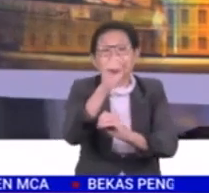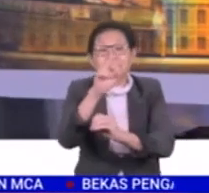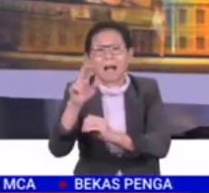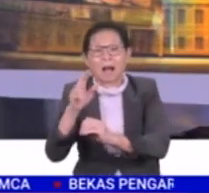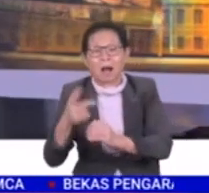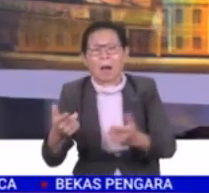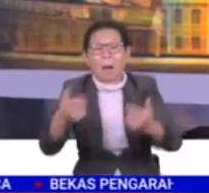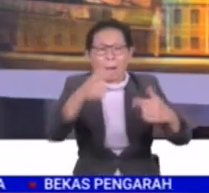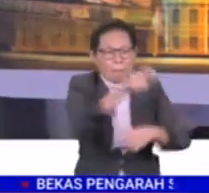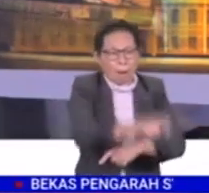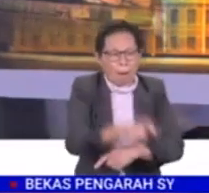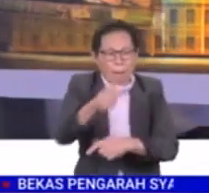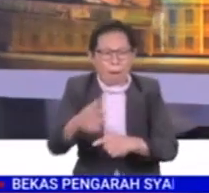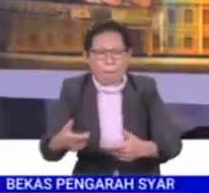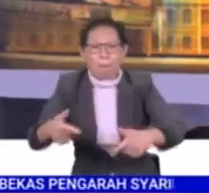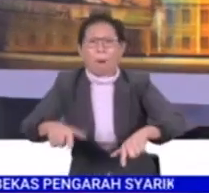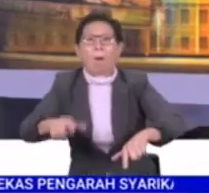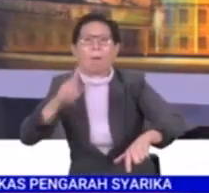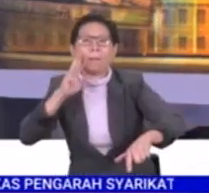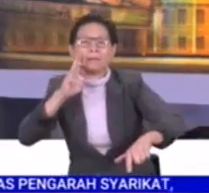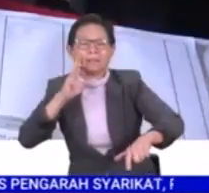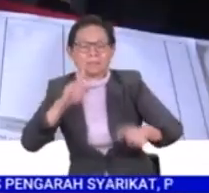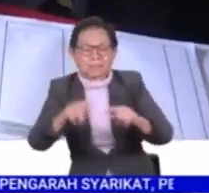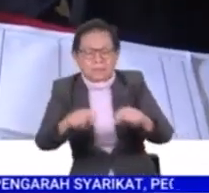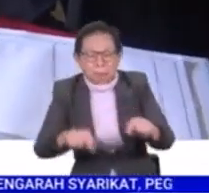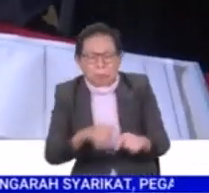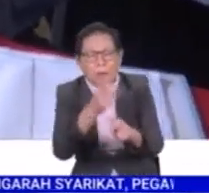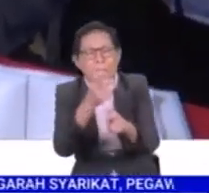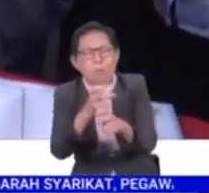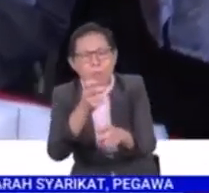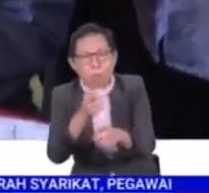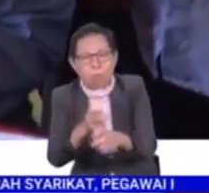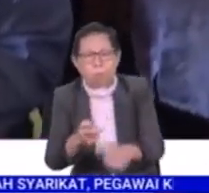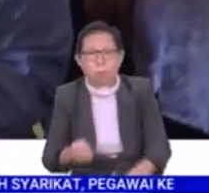terjejas banjir di kawasan sukar.